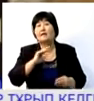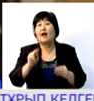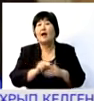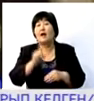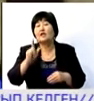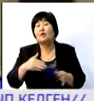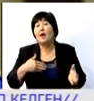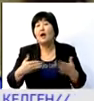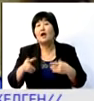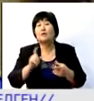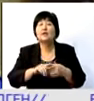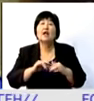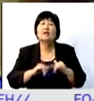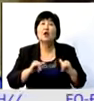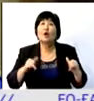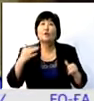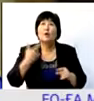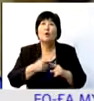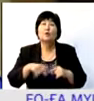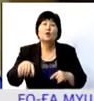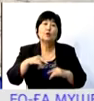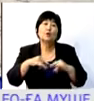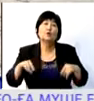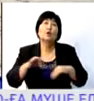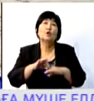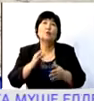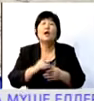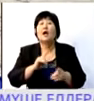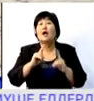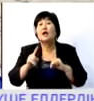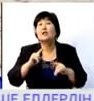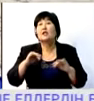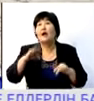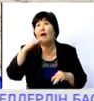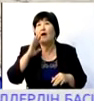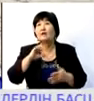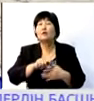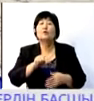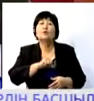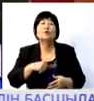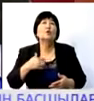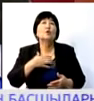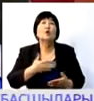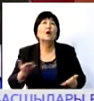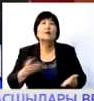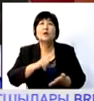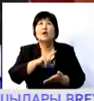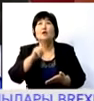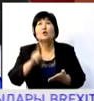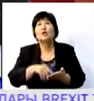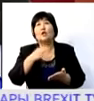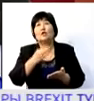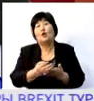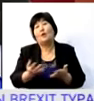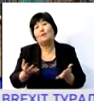тәрбиешілердің қарым-қатынастарын нығайту мақсатында осы дөңгелек столды ұйымдастырдық. Жиынға ата-аналар да қатысып, өздерін толғандырып жүрген сауалдарға жауаптарын алды.